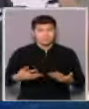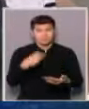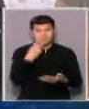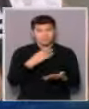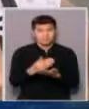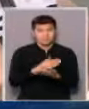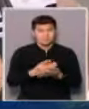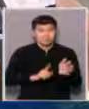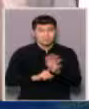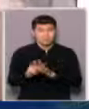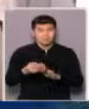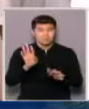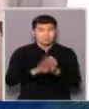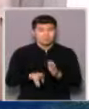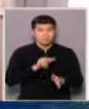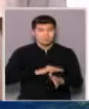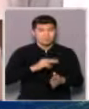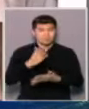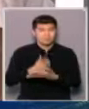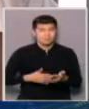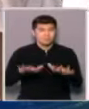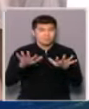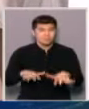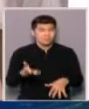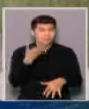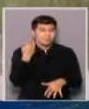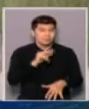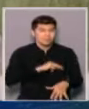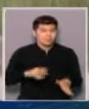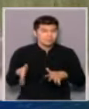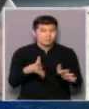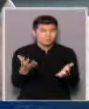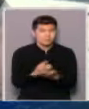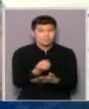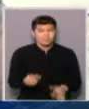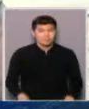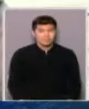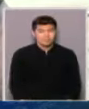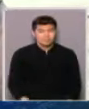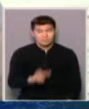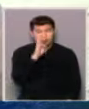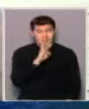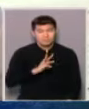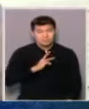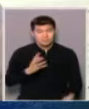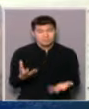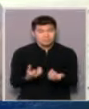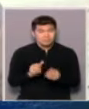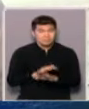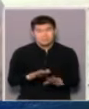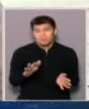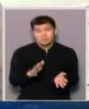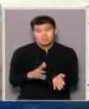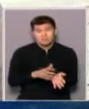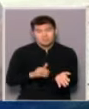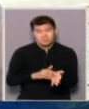бар. Сондықтан жұмыссыз жүргендердің жартысы осылай оңай жолды таңдаған. Зарплата алғанменен маған жетпейді.